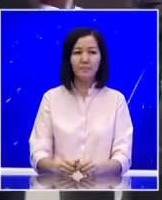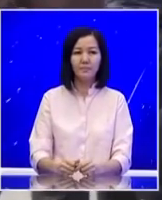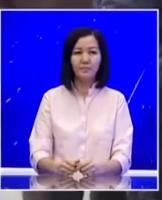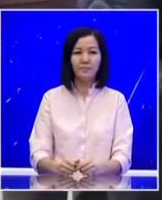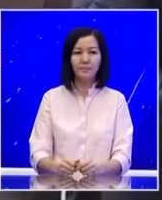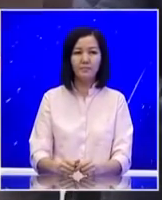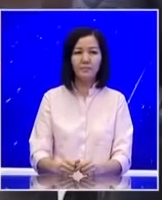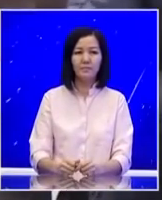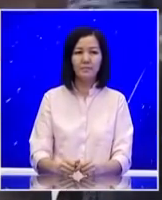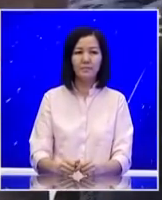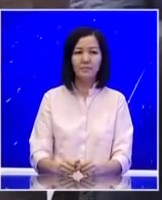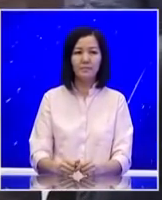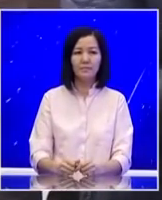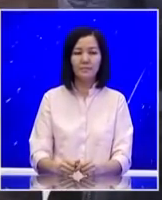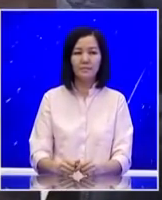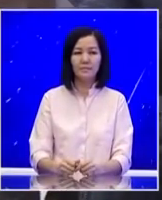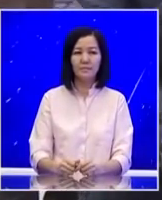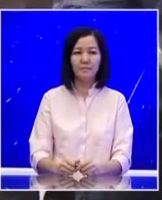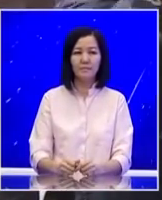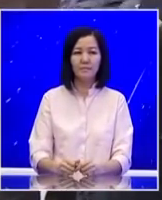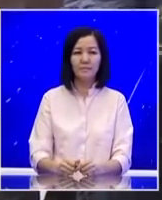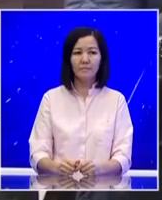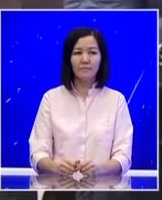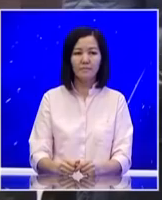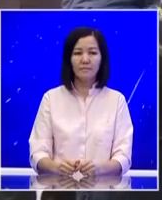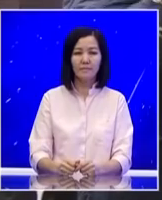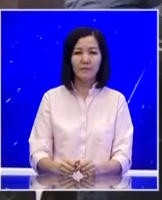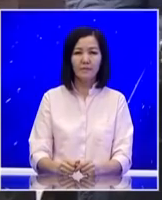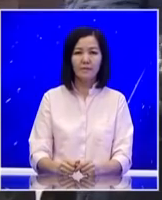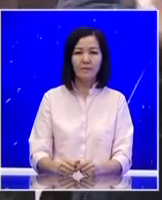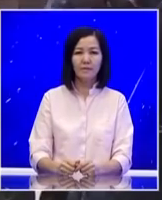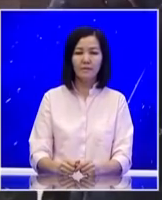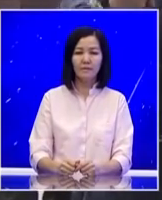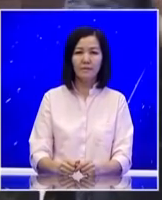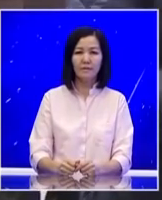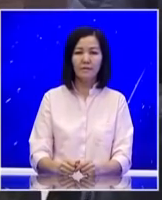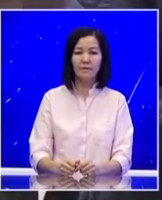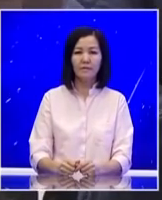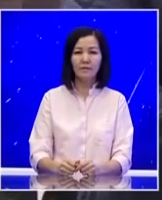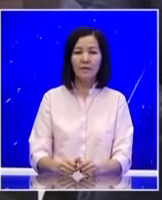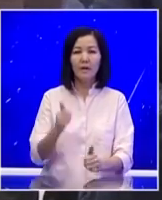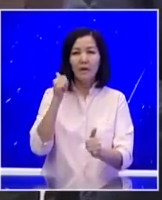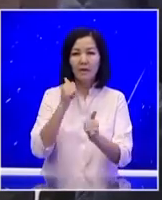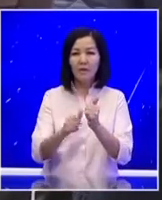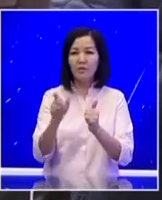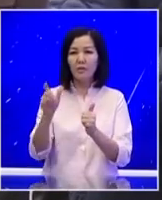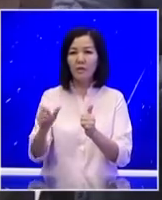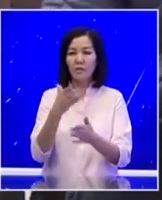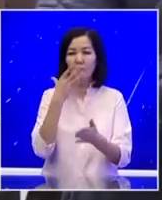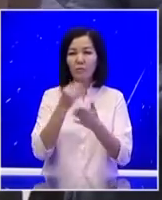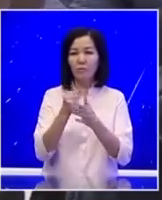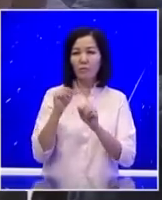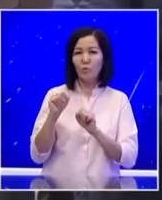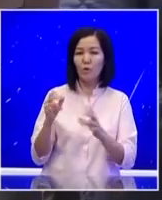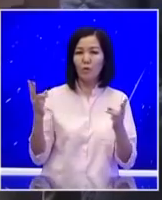надо распределить роли. Ты отвечаешь за этот участок. Твое, каждое утро твоя земля должна начинаться вот с этого кабинета. Ты должна сделать